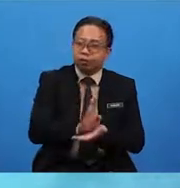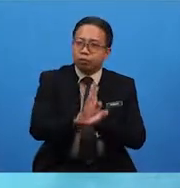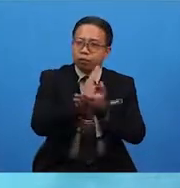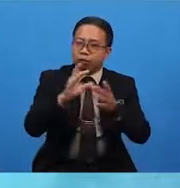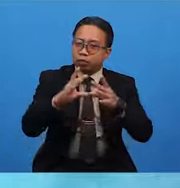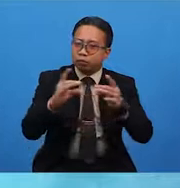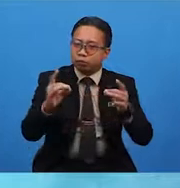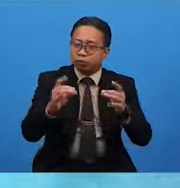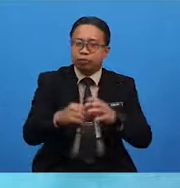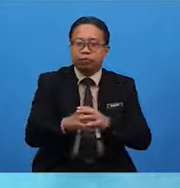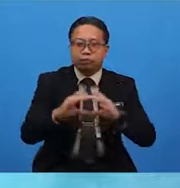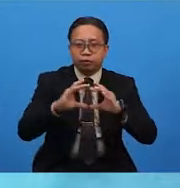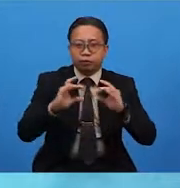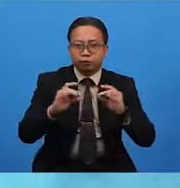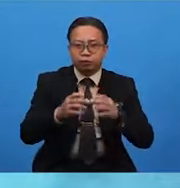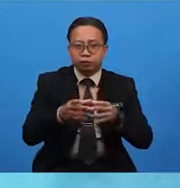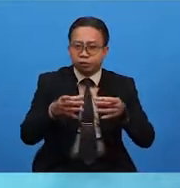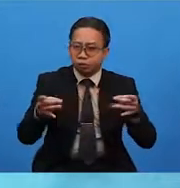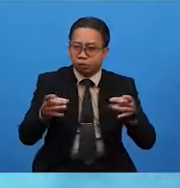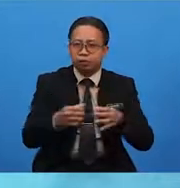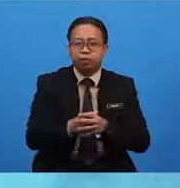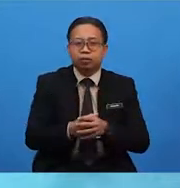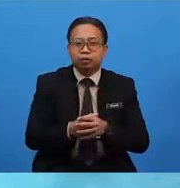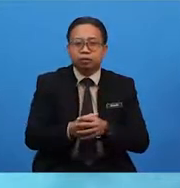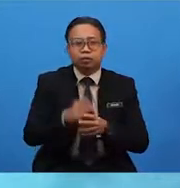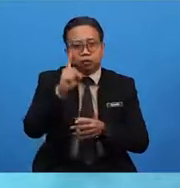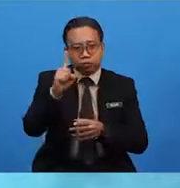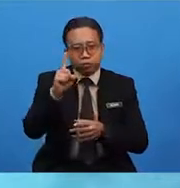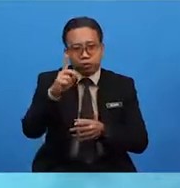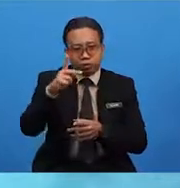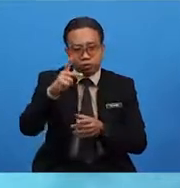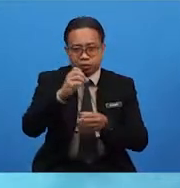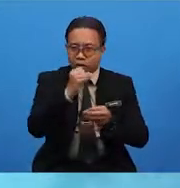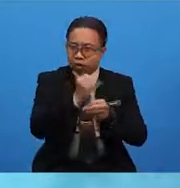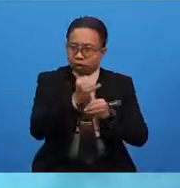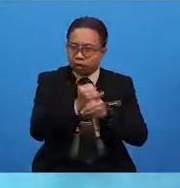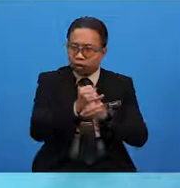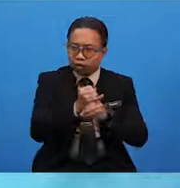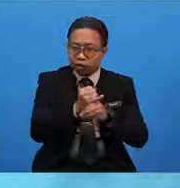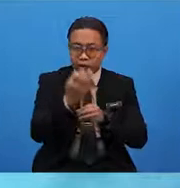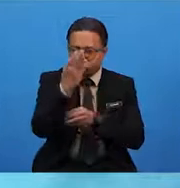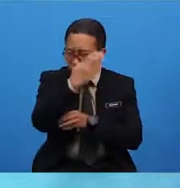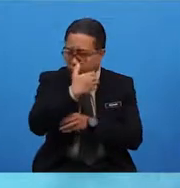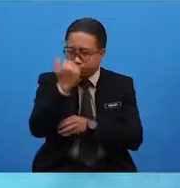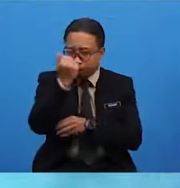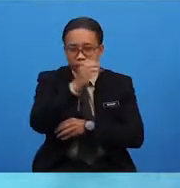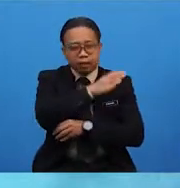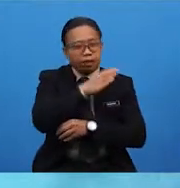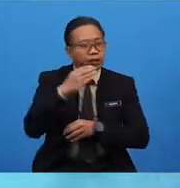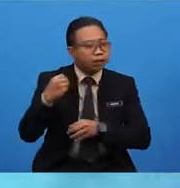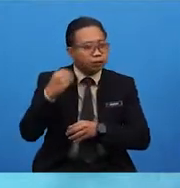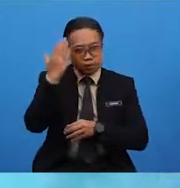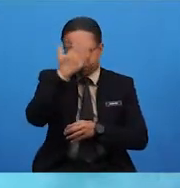jepun merujuk kepada penghasilan sesuatu karya bersifat comel dan menawan